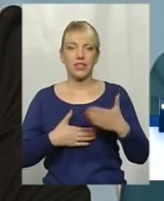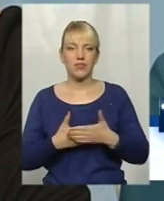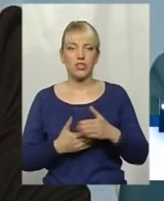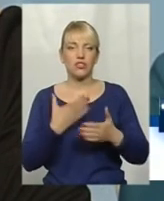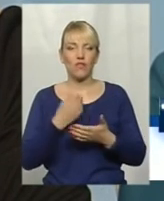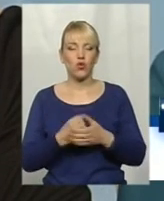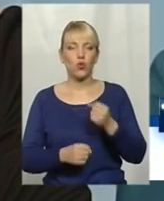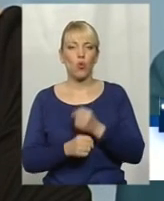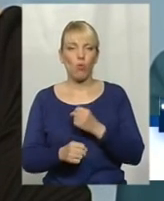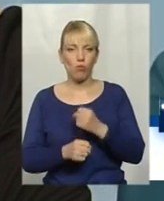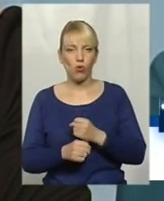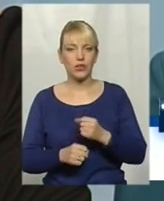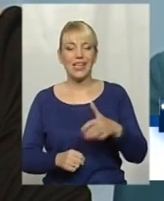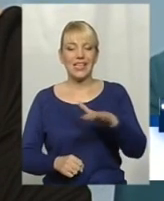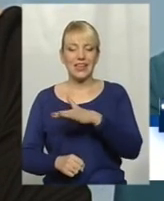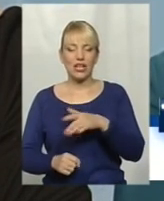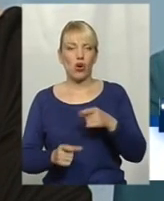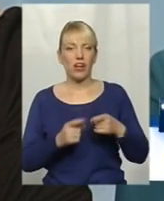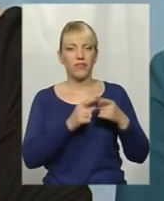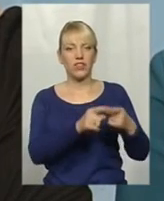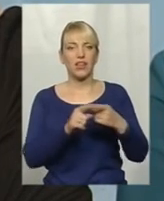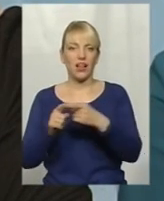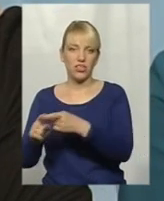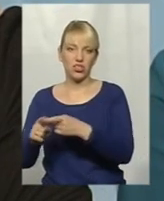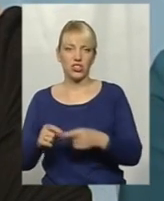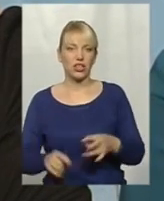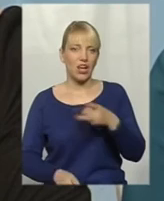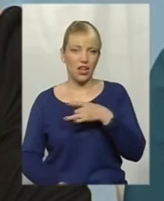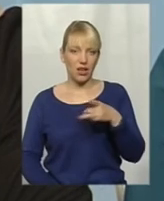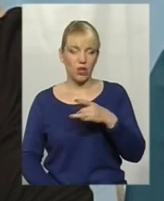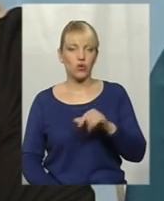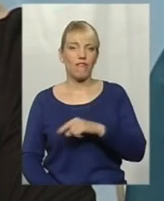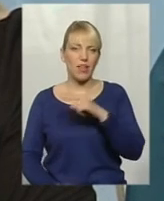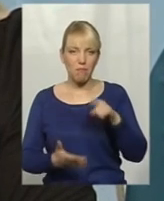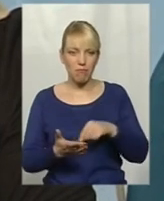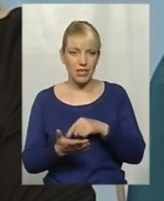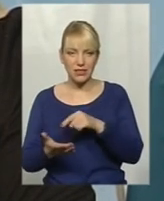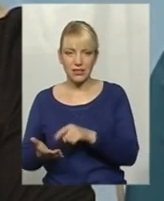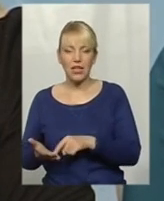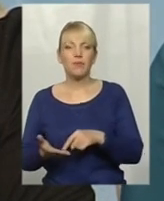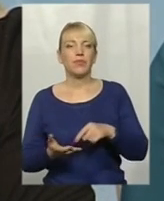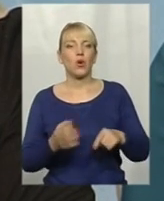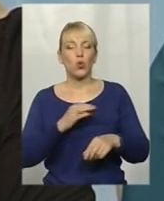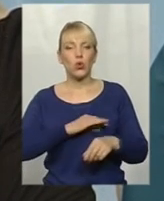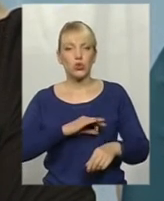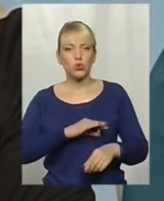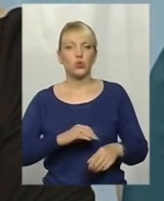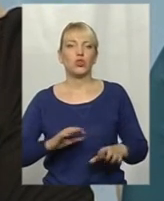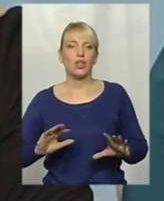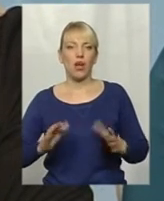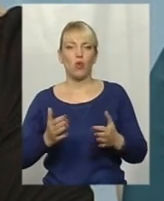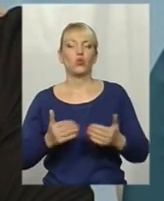територіальні громади віддаленіших районів і міст. Ну, користуючись нагодою,